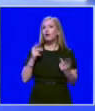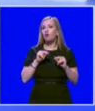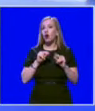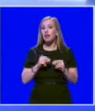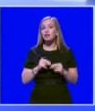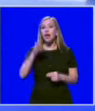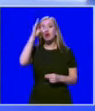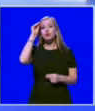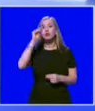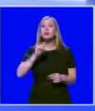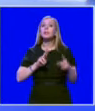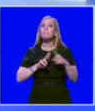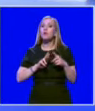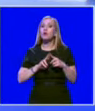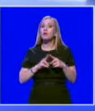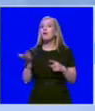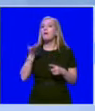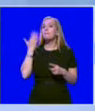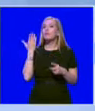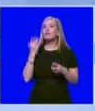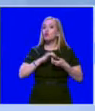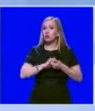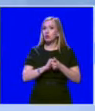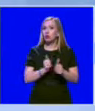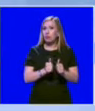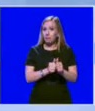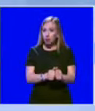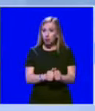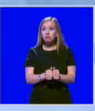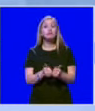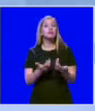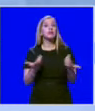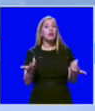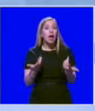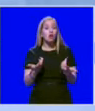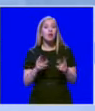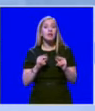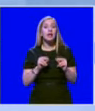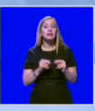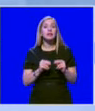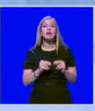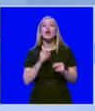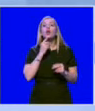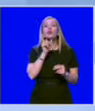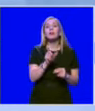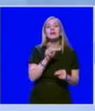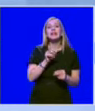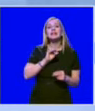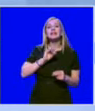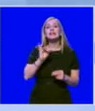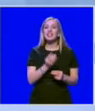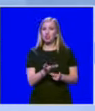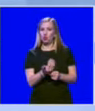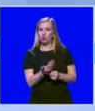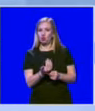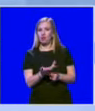господин Проданов като бивш коалиционен партньор. На няколко пъти спомена думата изнудване, дори извиване на ръце. Това ли правите?